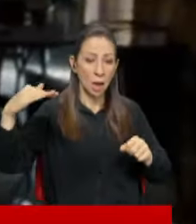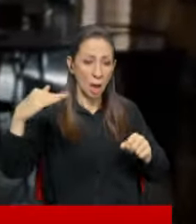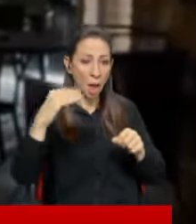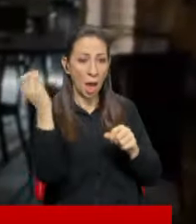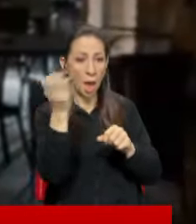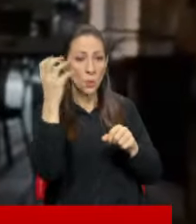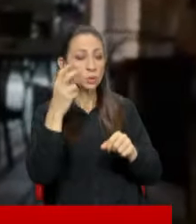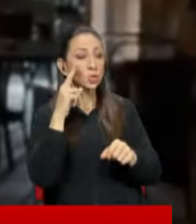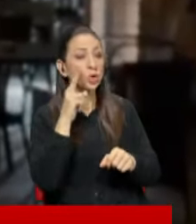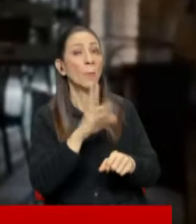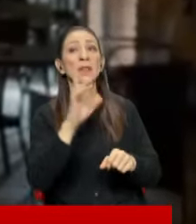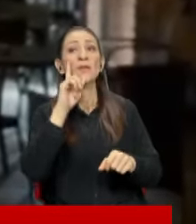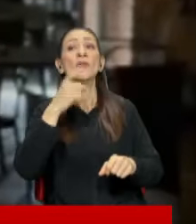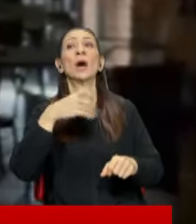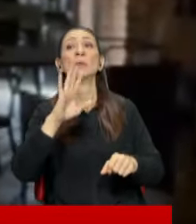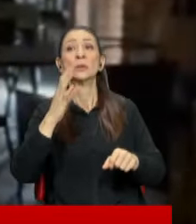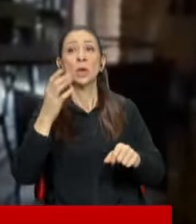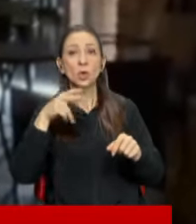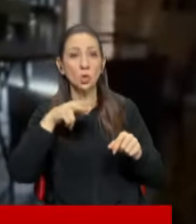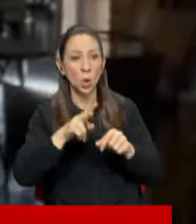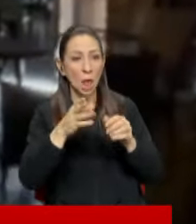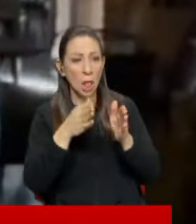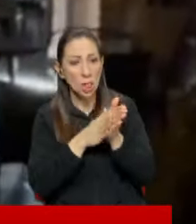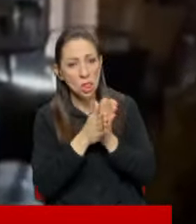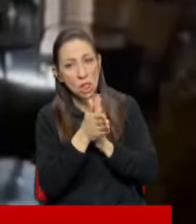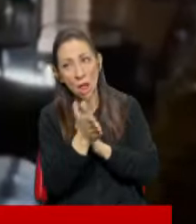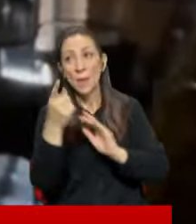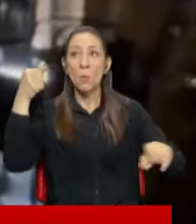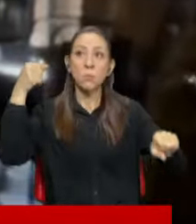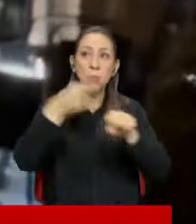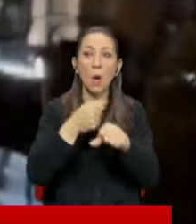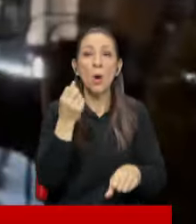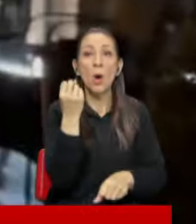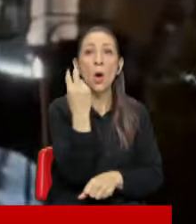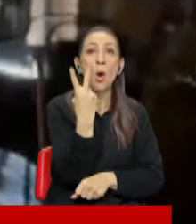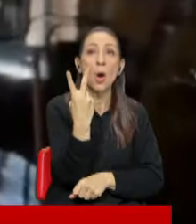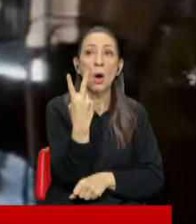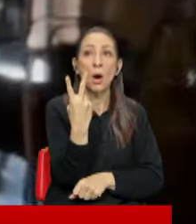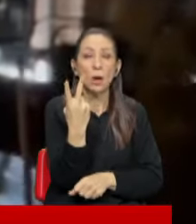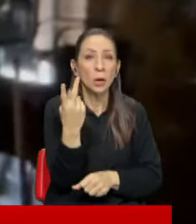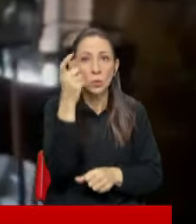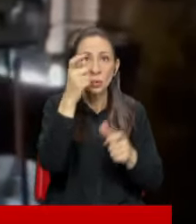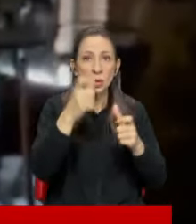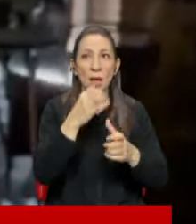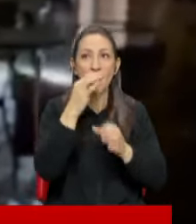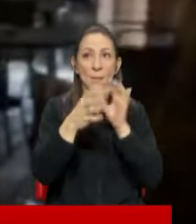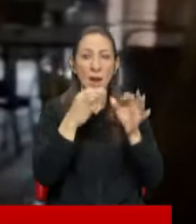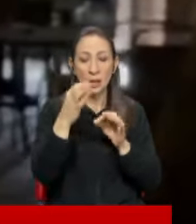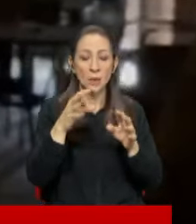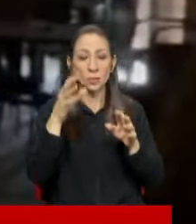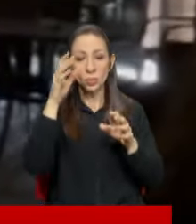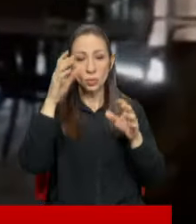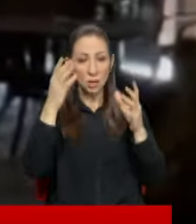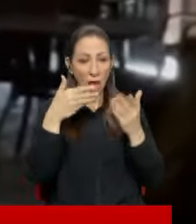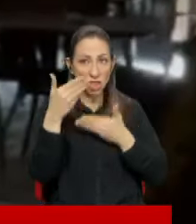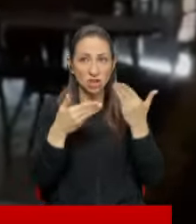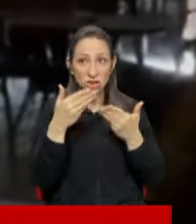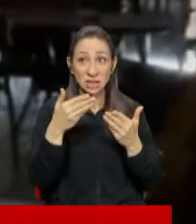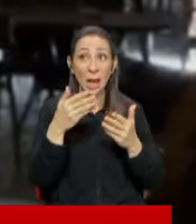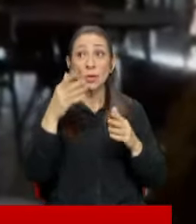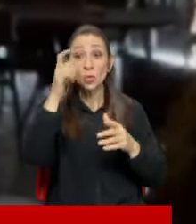ambulansı görmedi, fark etmedi, yolda kaygan bir kaza daha meydana geldi. Türkiye'nin haberlerini, memleketin haberlerini